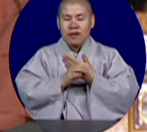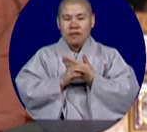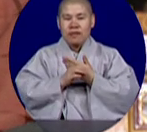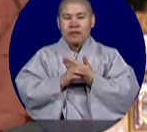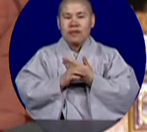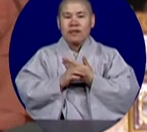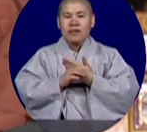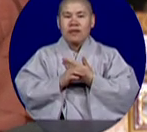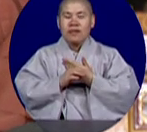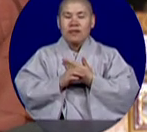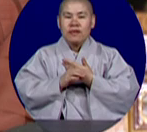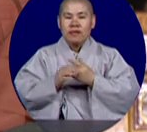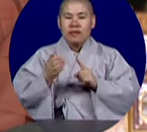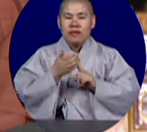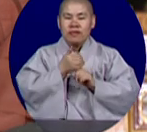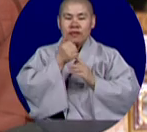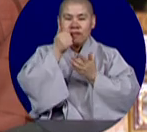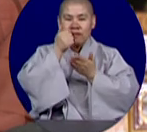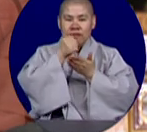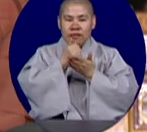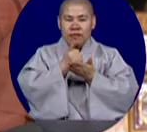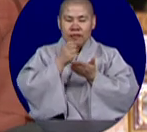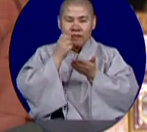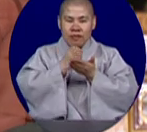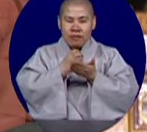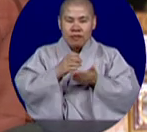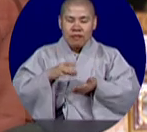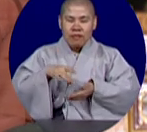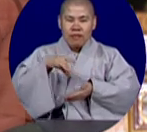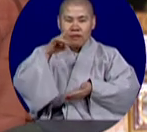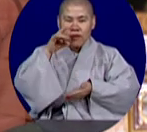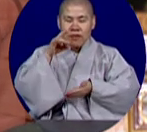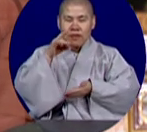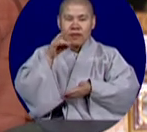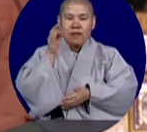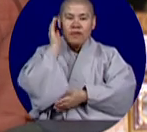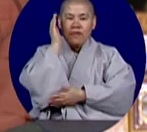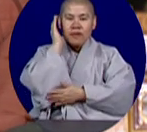있느냐면, 부처님이 법을 먼저 설하신 것은